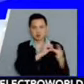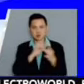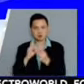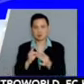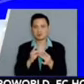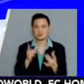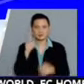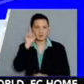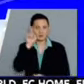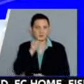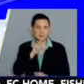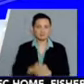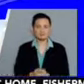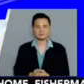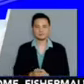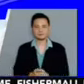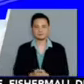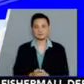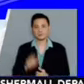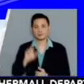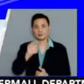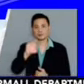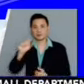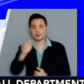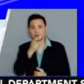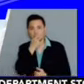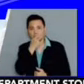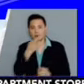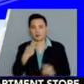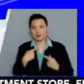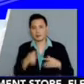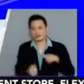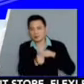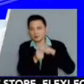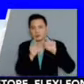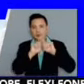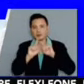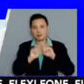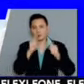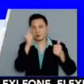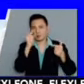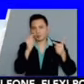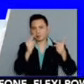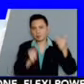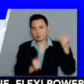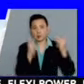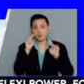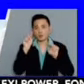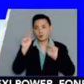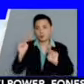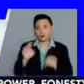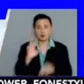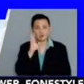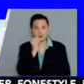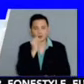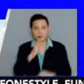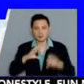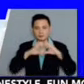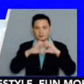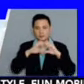mga opisyal ng NCAA, dumalo rin sa awarding ceremony at nanood ng finals si GMA Senior Vice President and Head